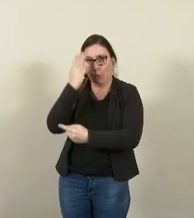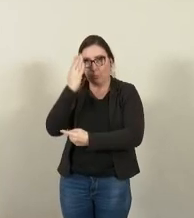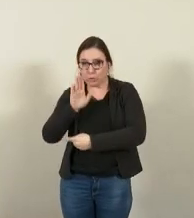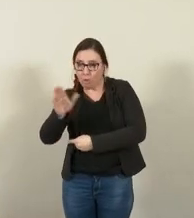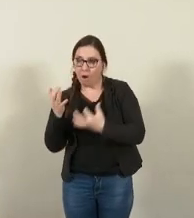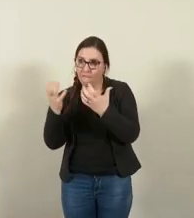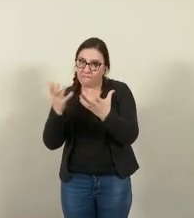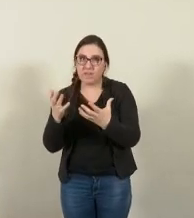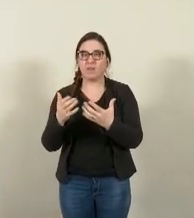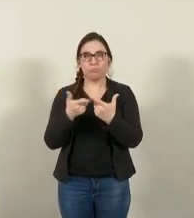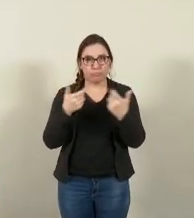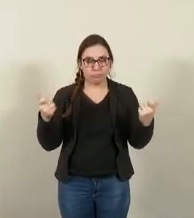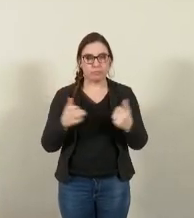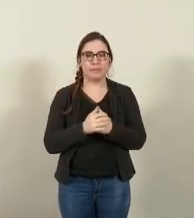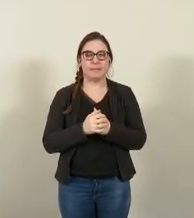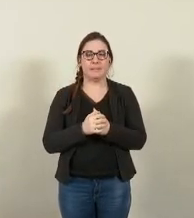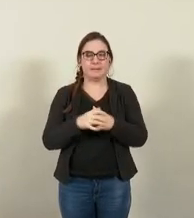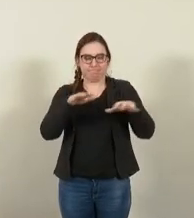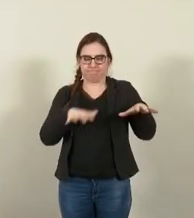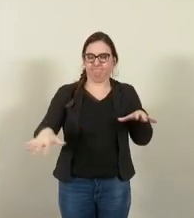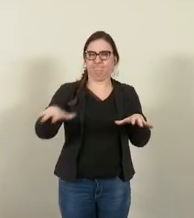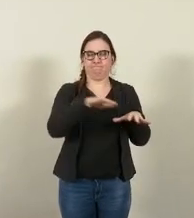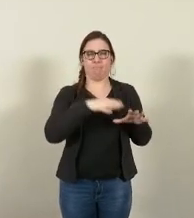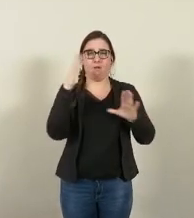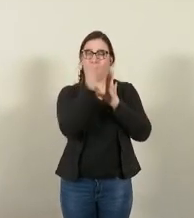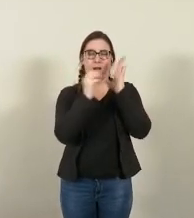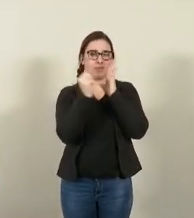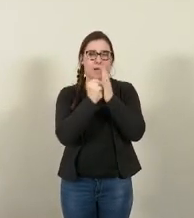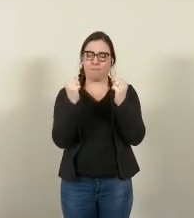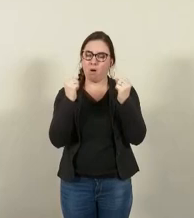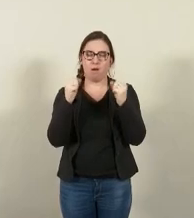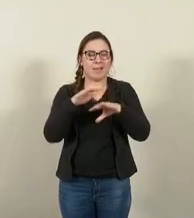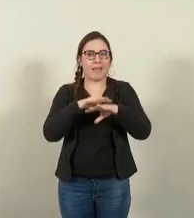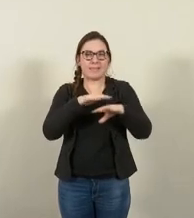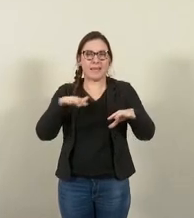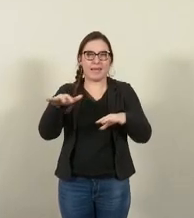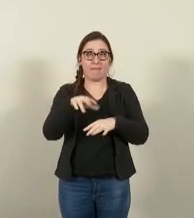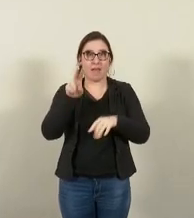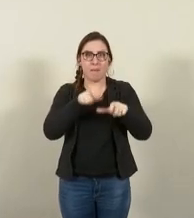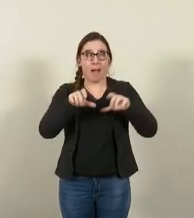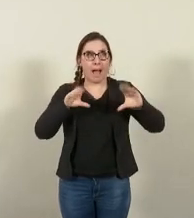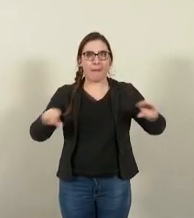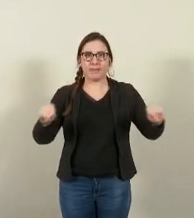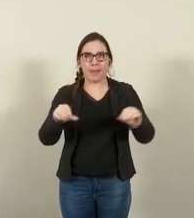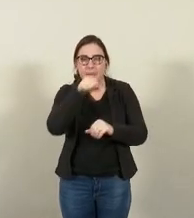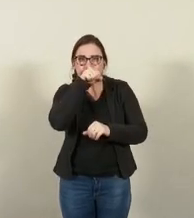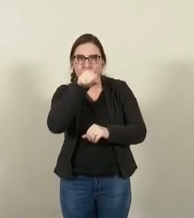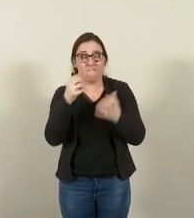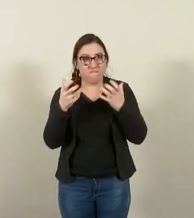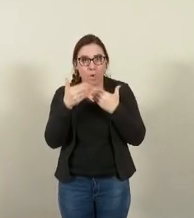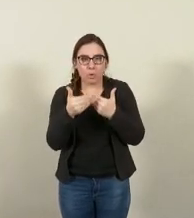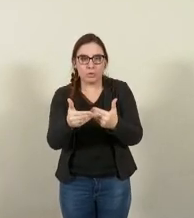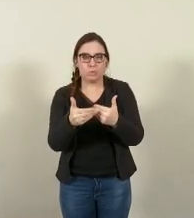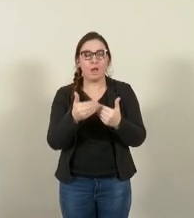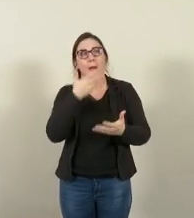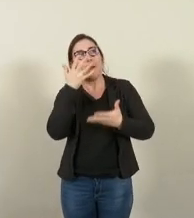envies la cité de laabay je l'ai dit est emblématique du quartier et elle tient particulièrement à cœur aux habitants et habitantes quand à ils